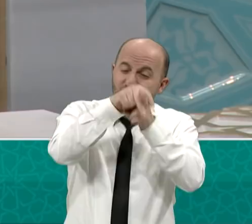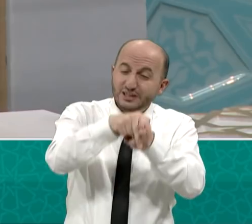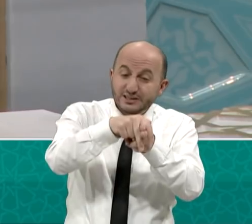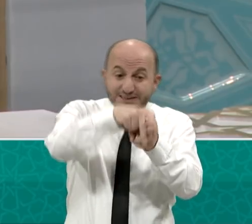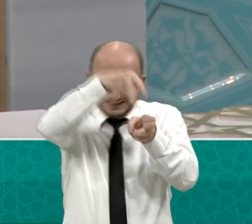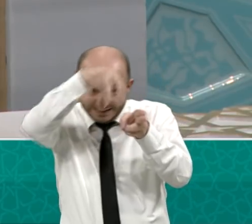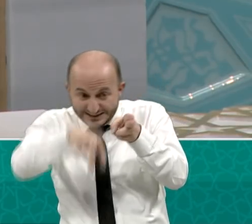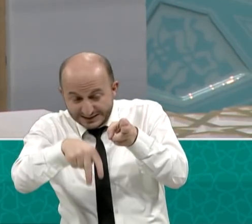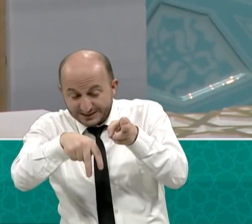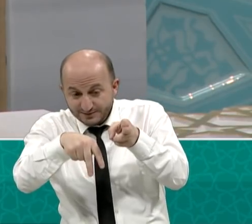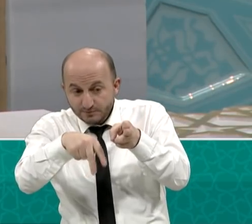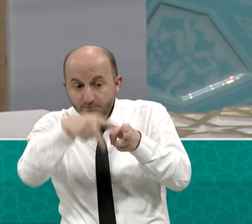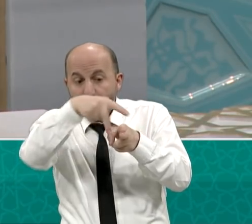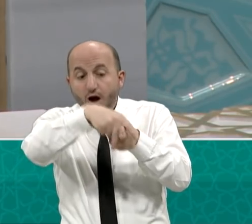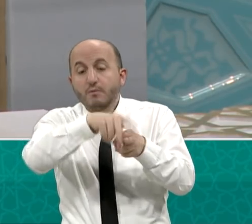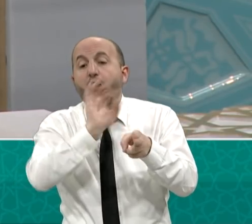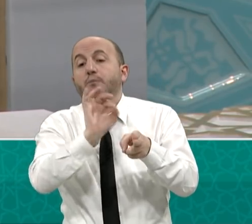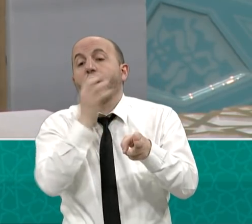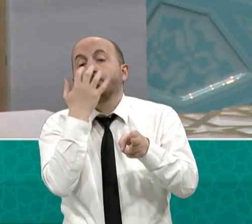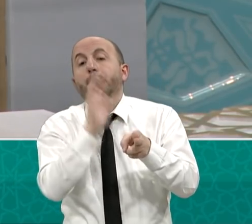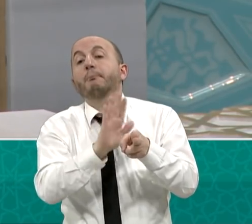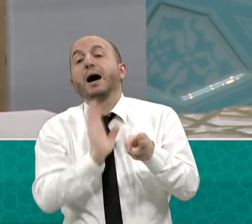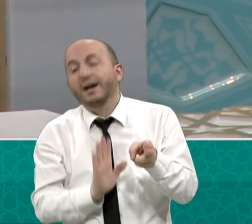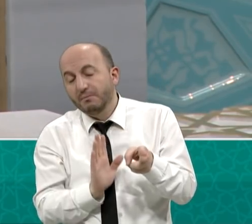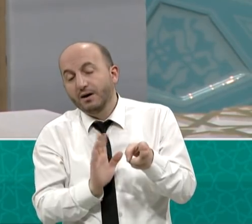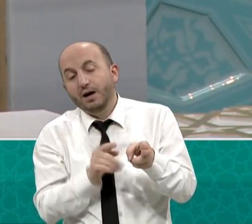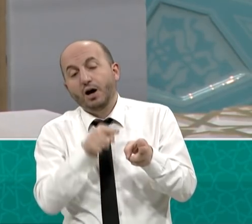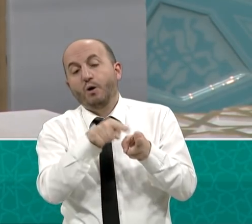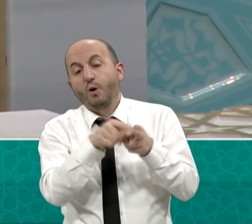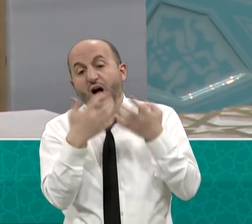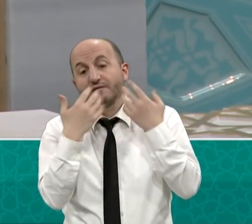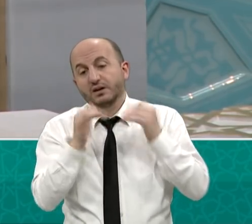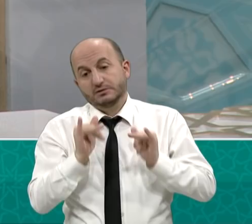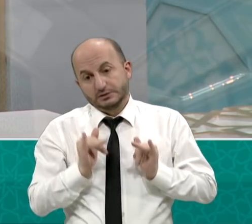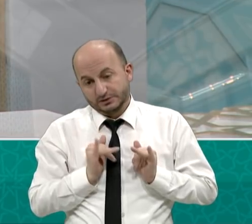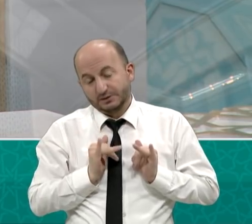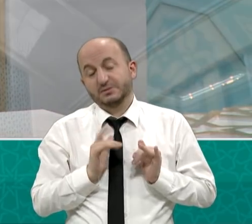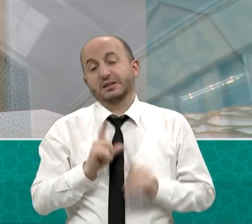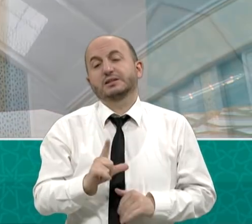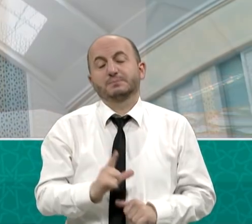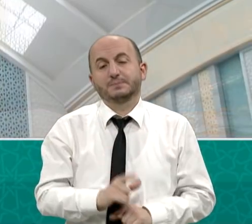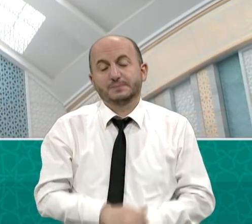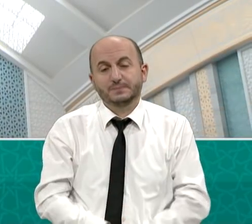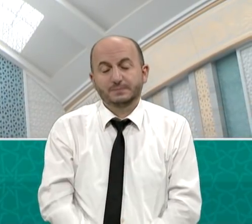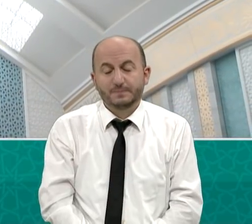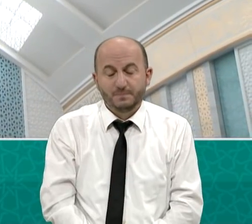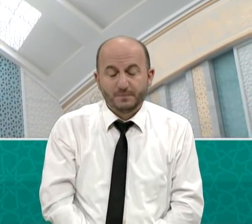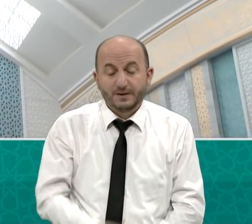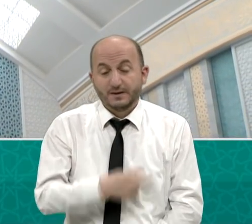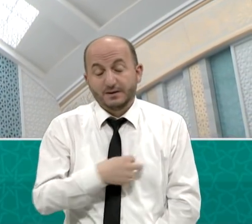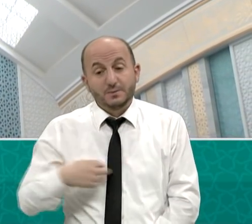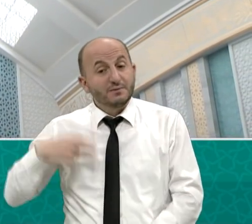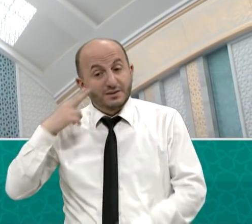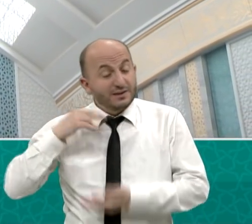onlara yaparak zulmetmeyin diye Efendimizin bu manada ikaz ettiğini görüyoruz. Zaten sahabesine olan onun